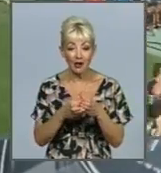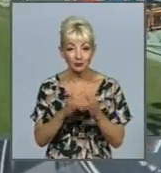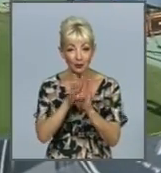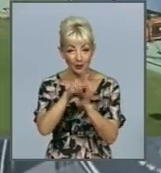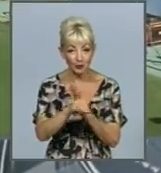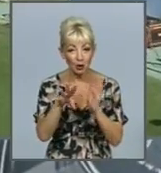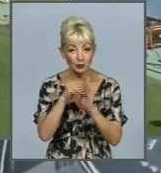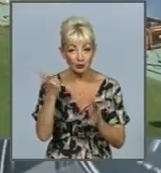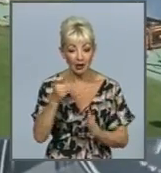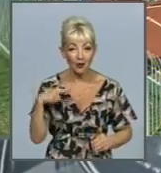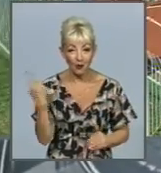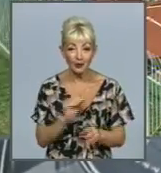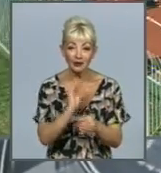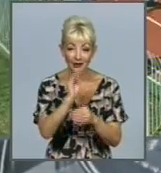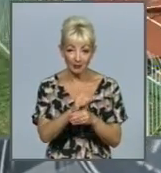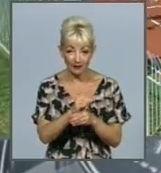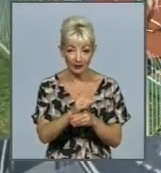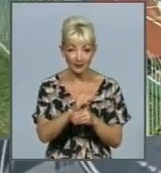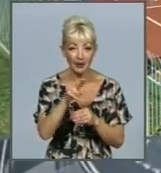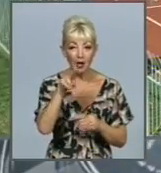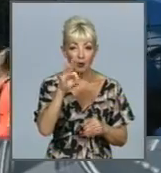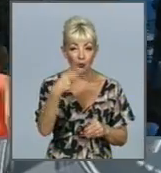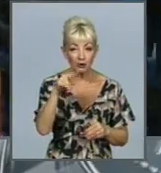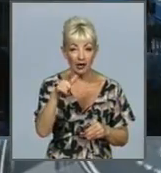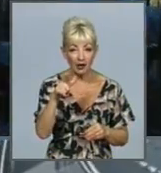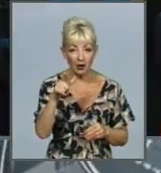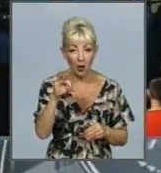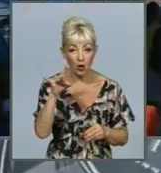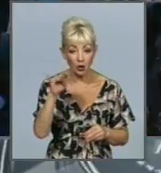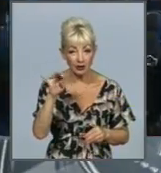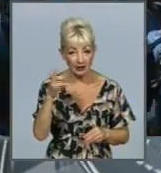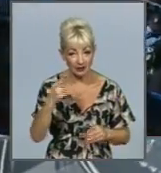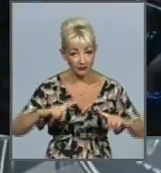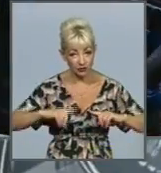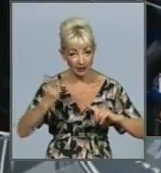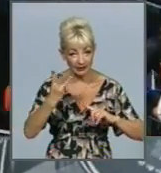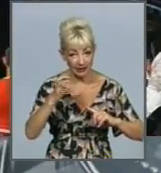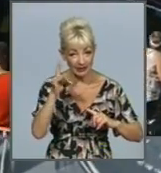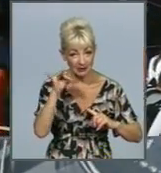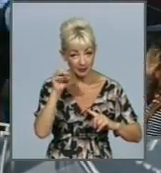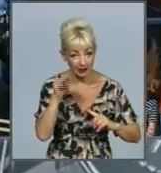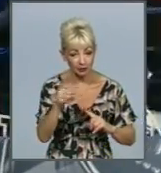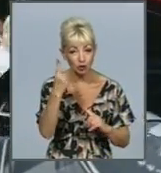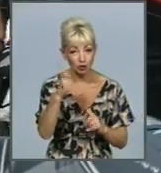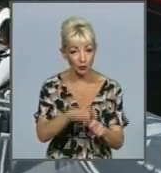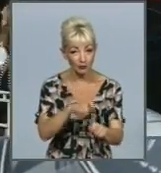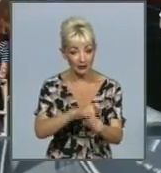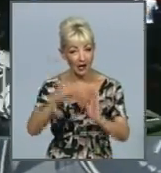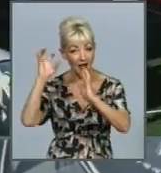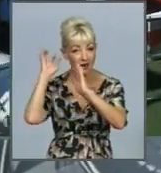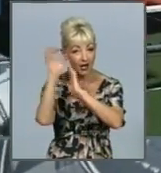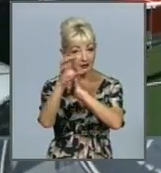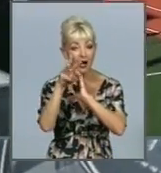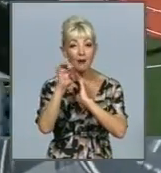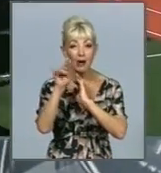сборной Харьковской области добавили Ева Подгородецкая, которая финишировала третьей в спринте на 100 метров. Толкатель ядра Дмитрий